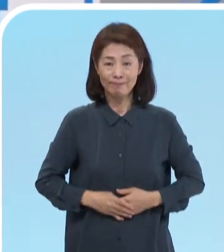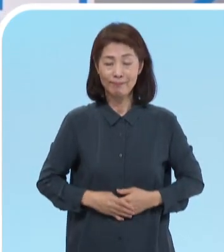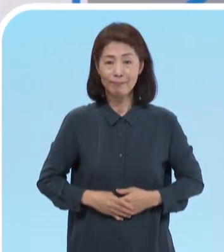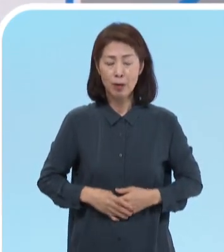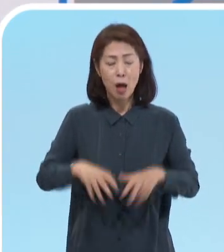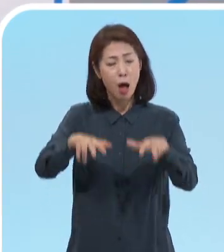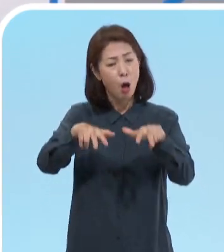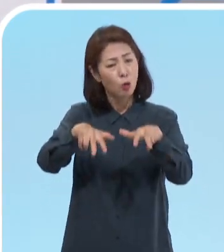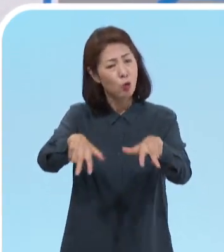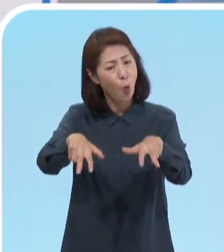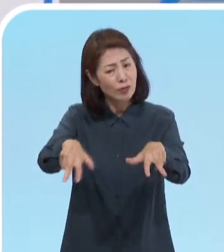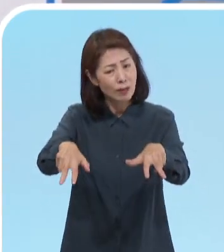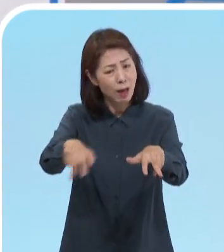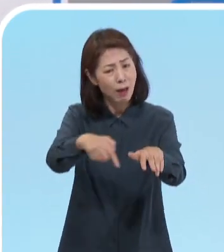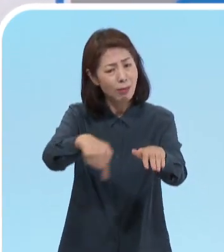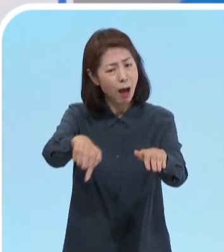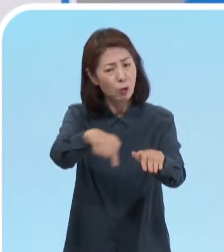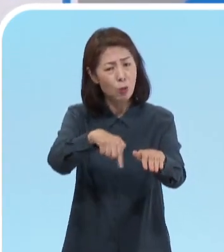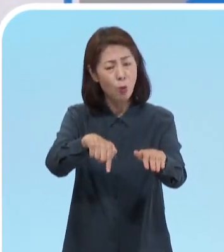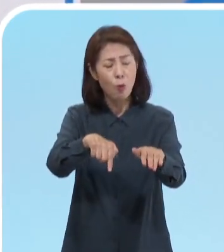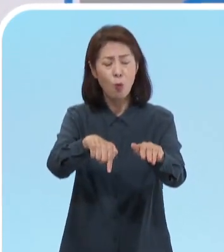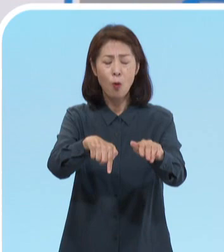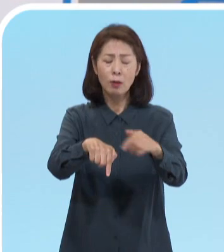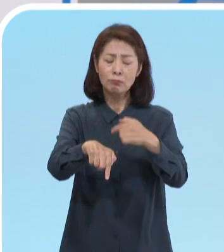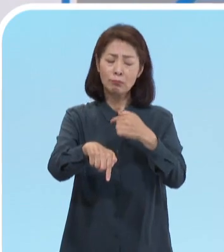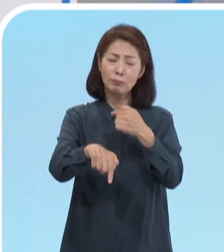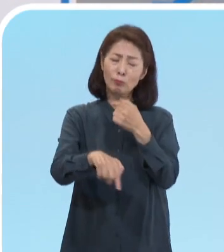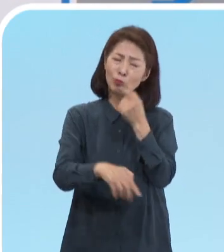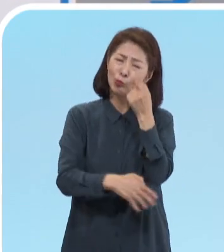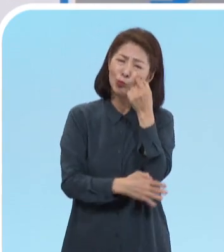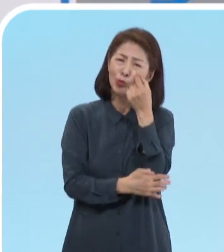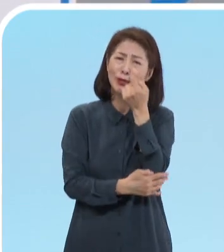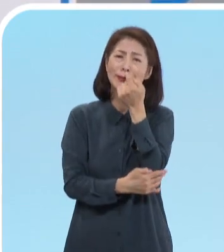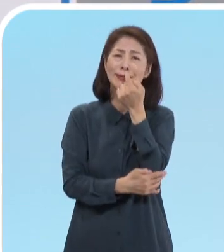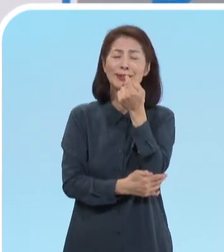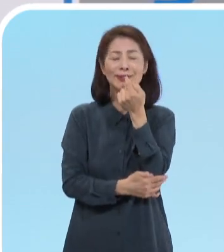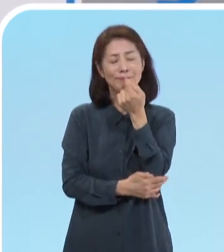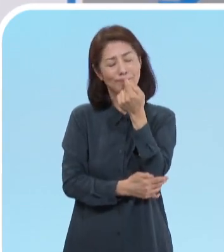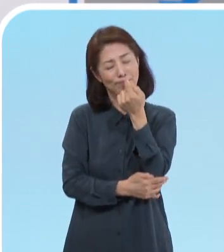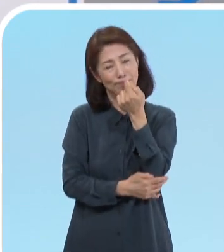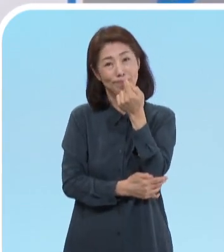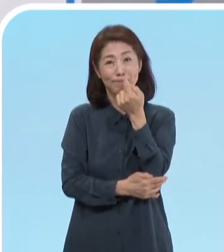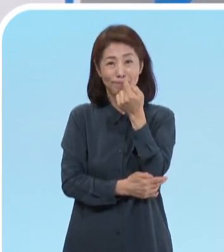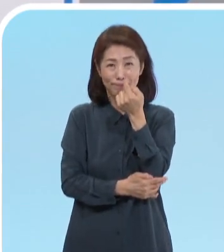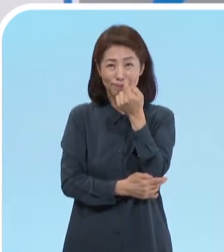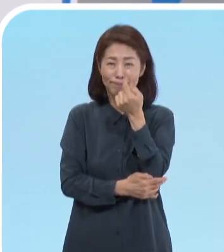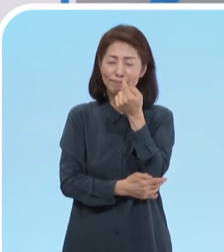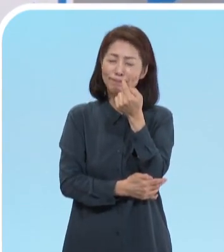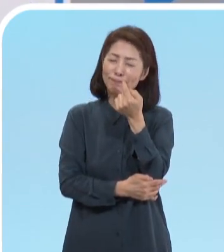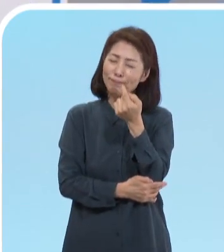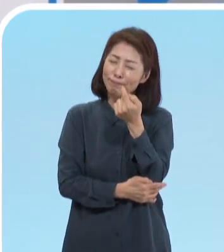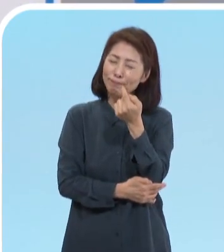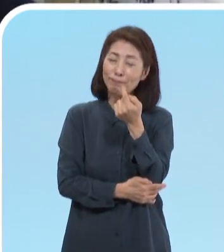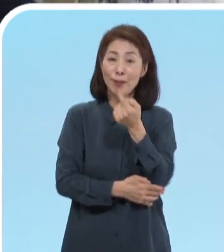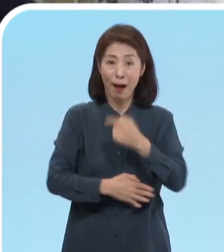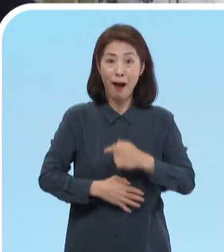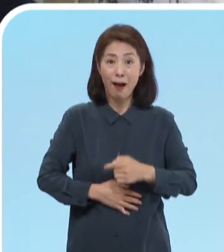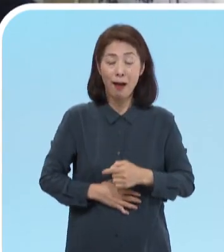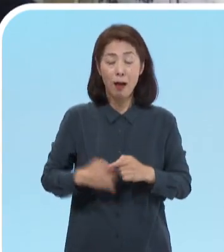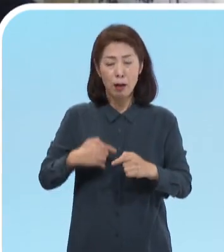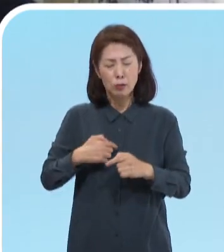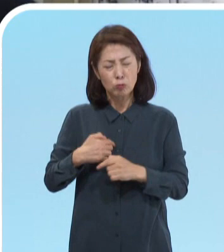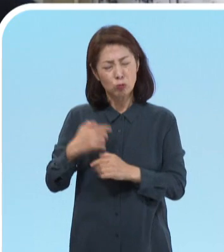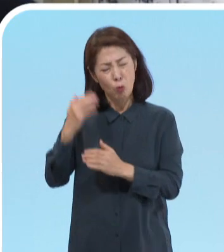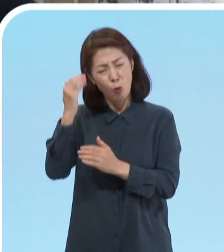行政のことってなんか我々ね、ちょっとなんかすごく難しく理解するのになんかどうなってんやろとか、うん、悩